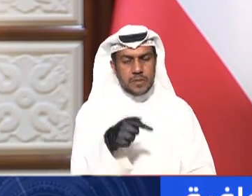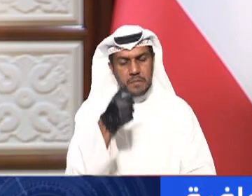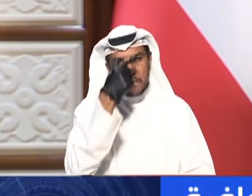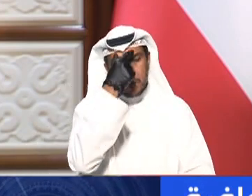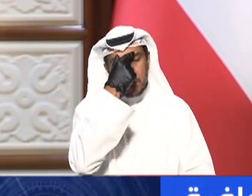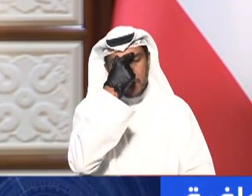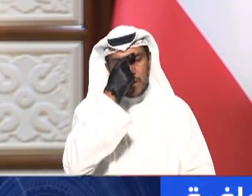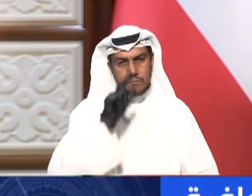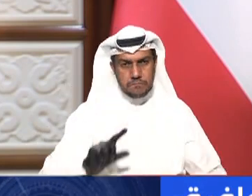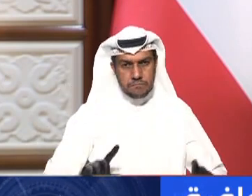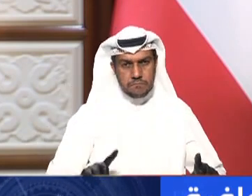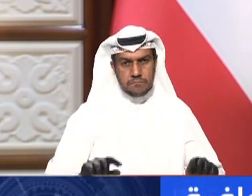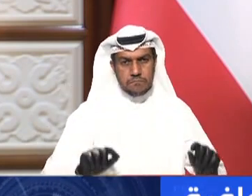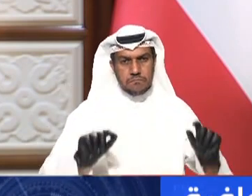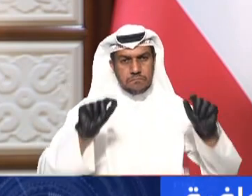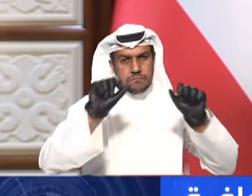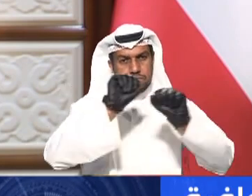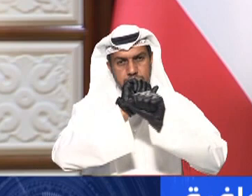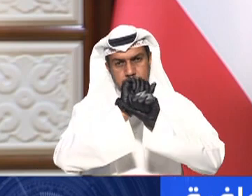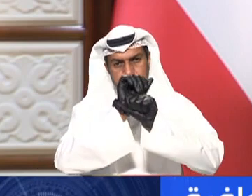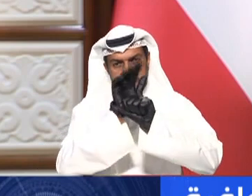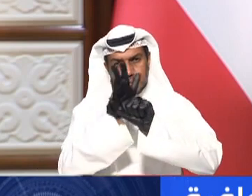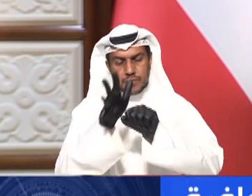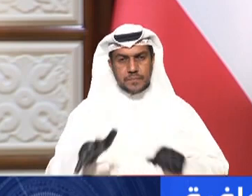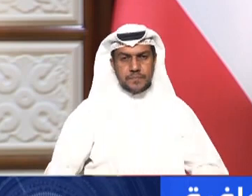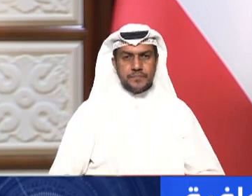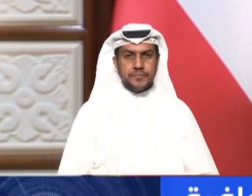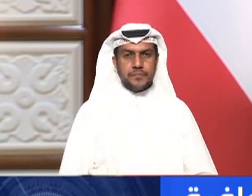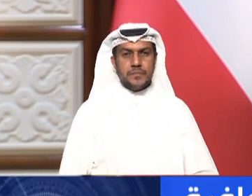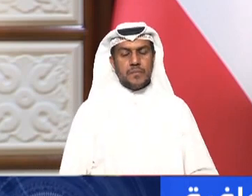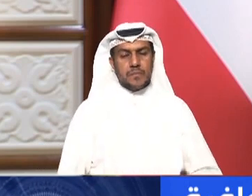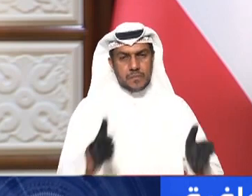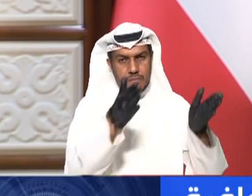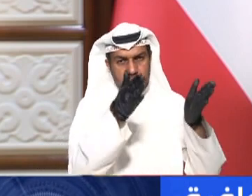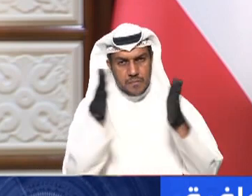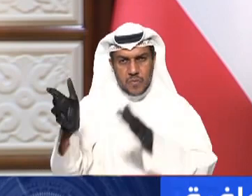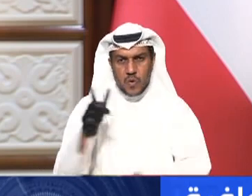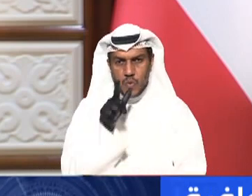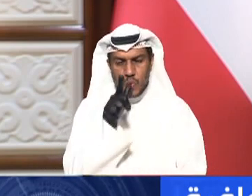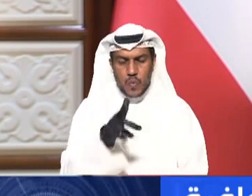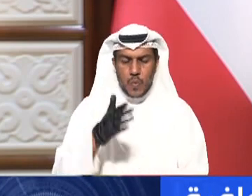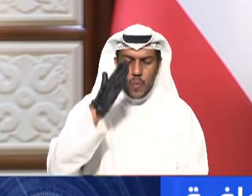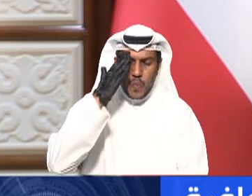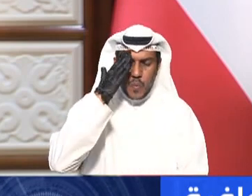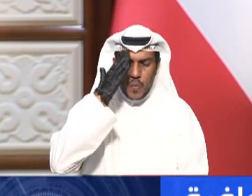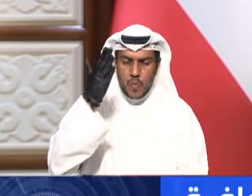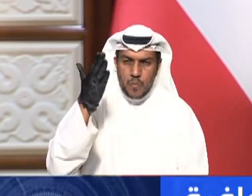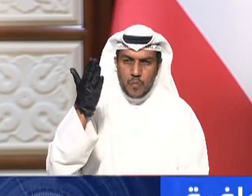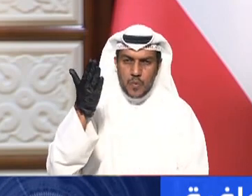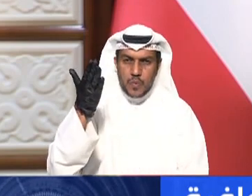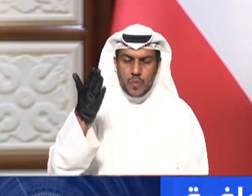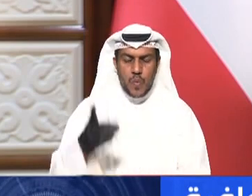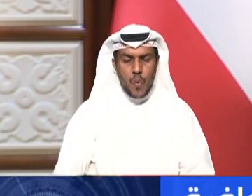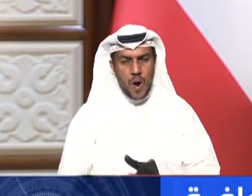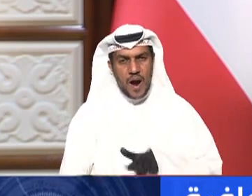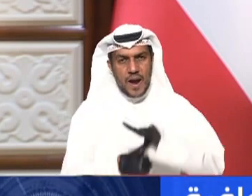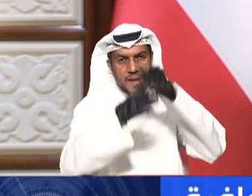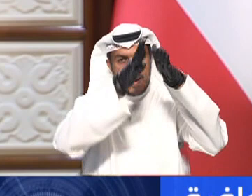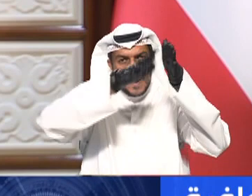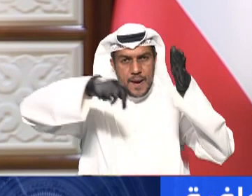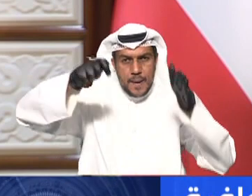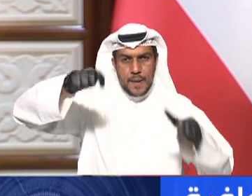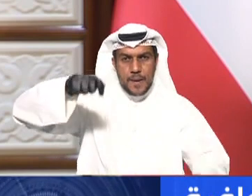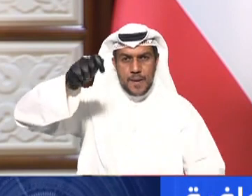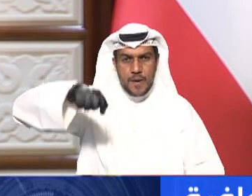الصحية. أود أن أتقدم بجزيل الشكر والتقدير إلى معالي الأخ مرزوق علي الغانم